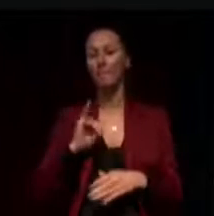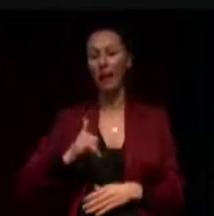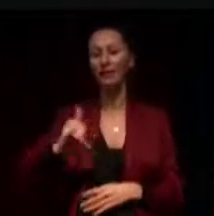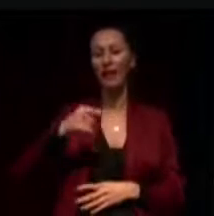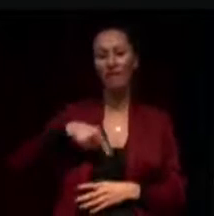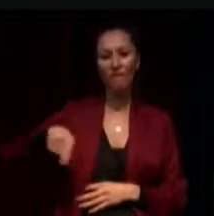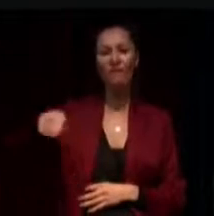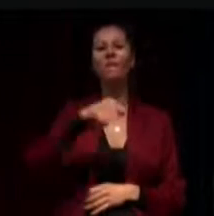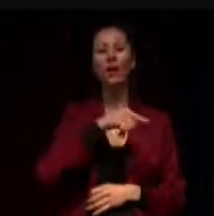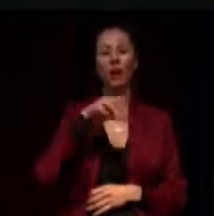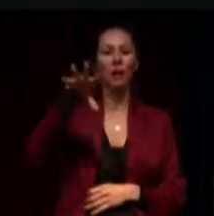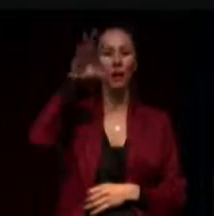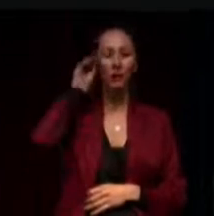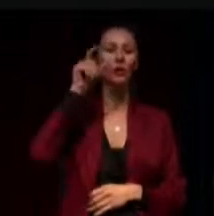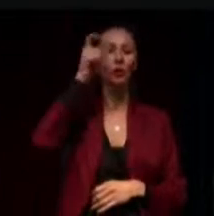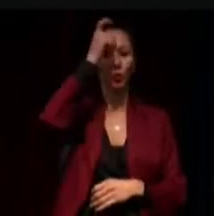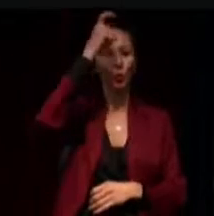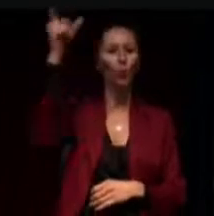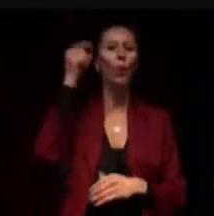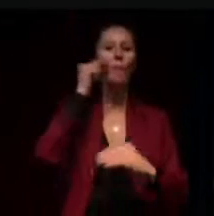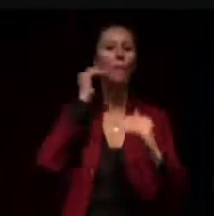mesafeler aldık.